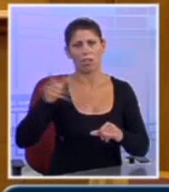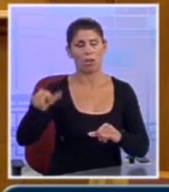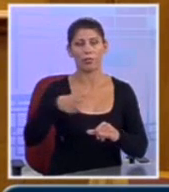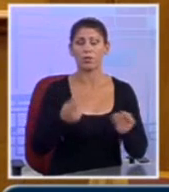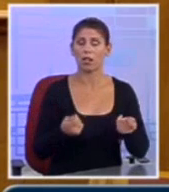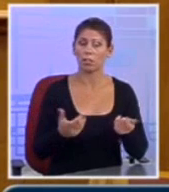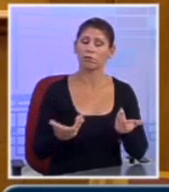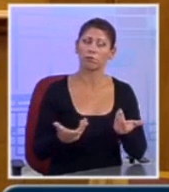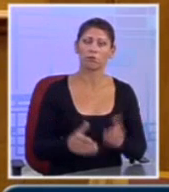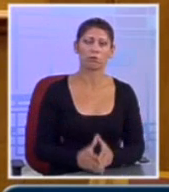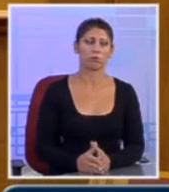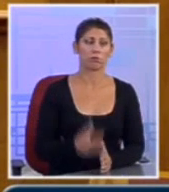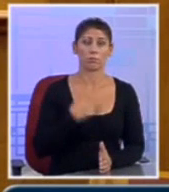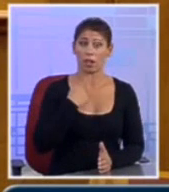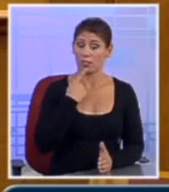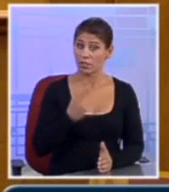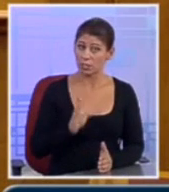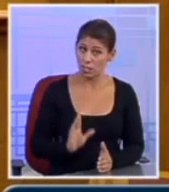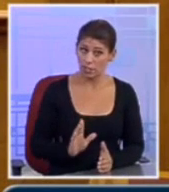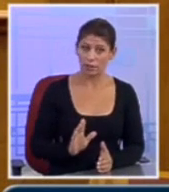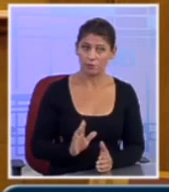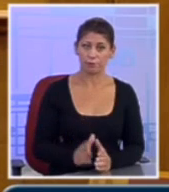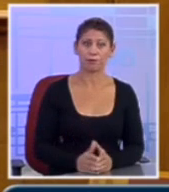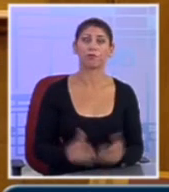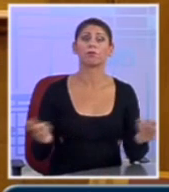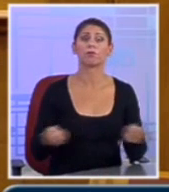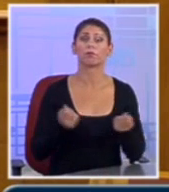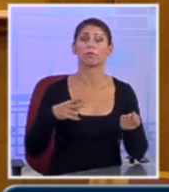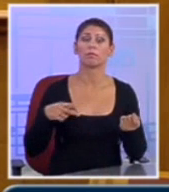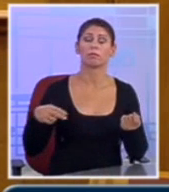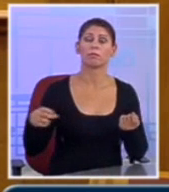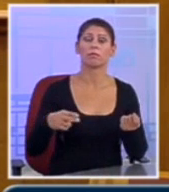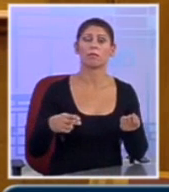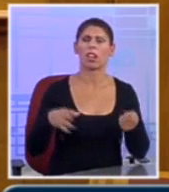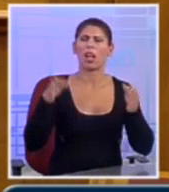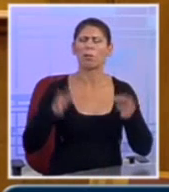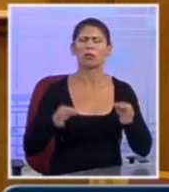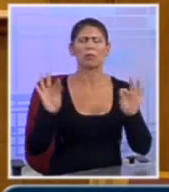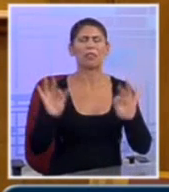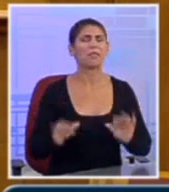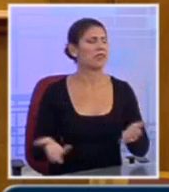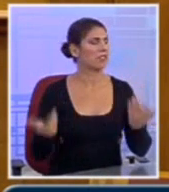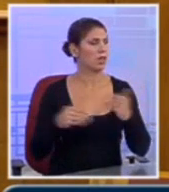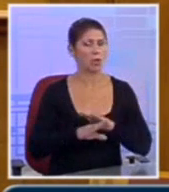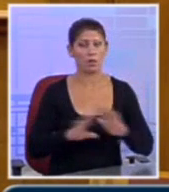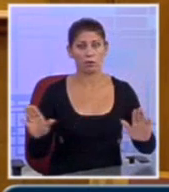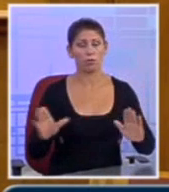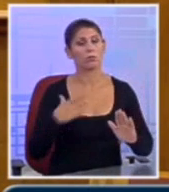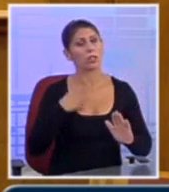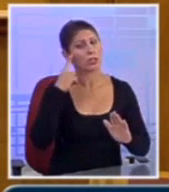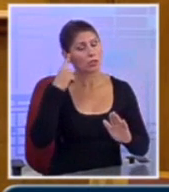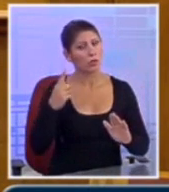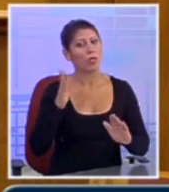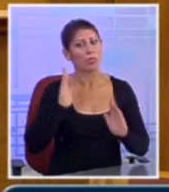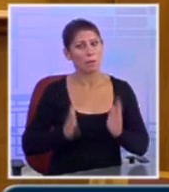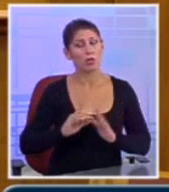και θα σας έλεγα και τις εργασιακές σχέσεις της απολύτως αρρύθμιστες, και νομίζω ότι θα μπορέσουμε